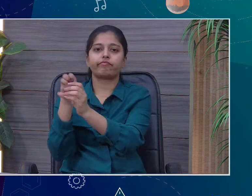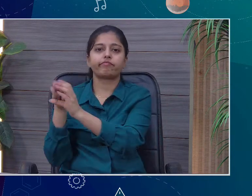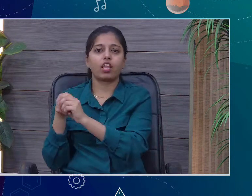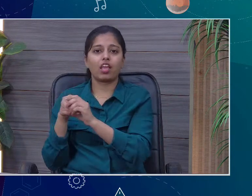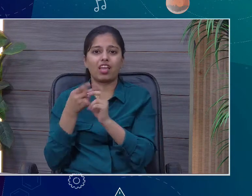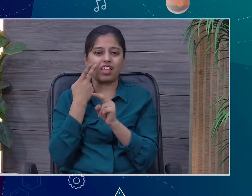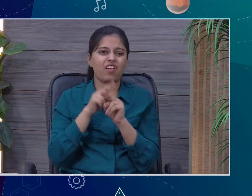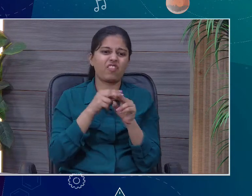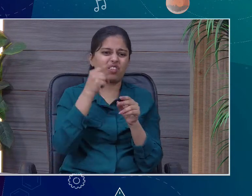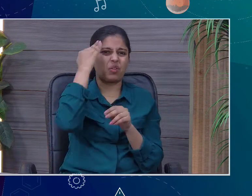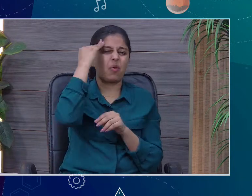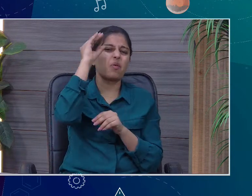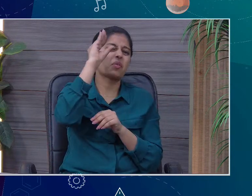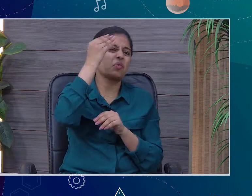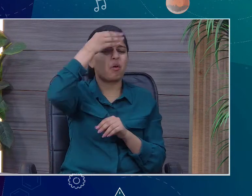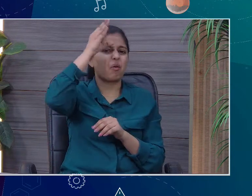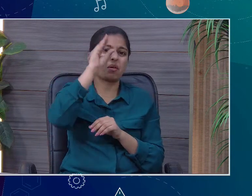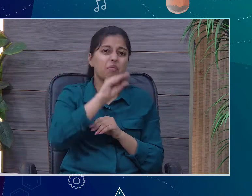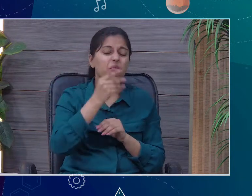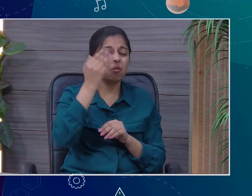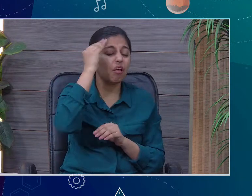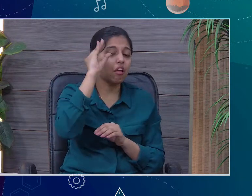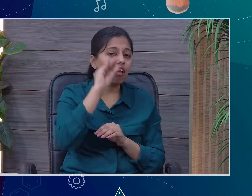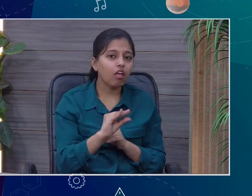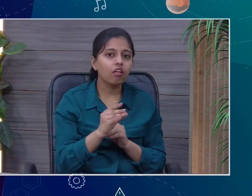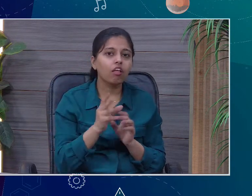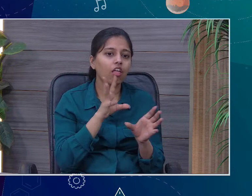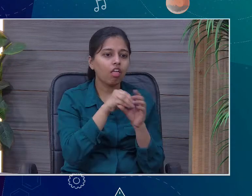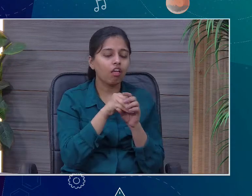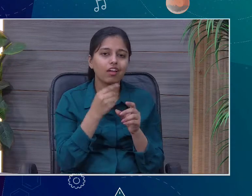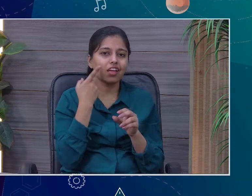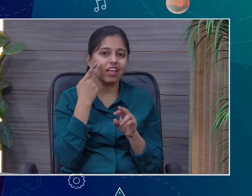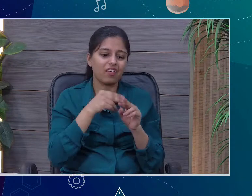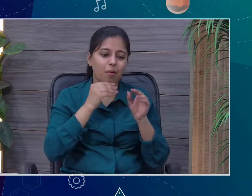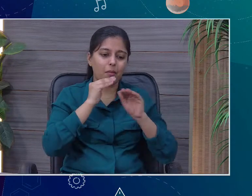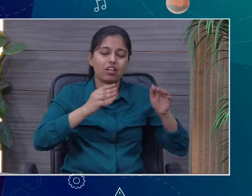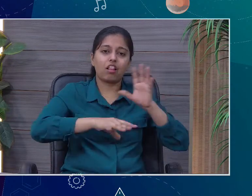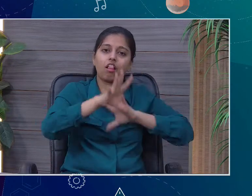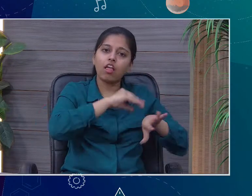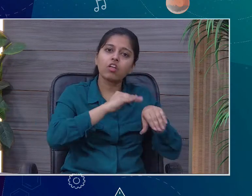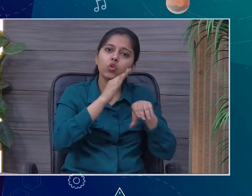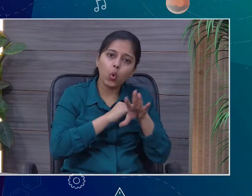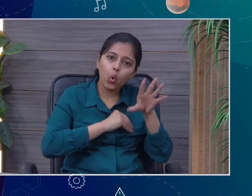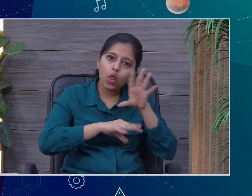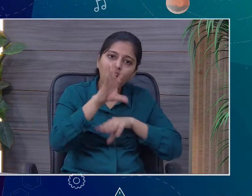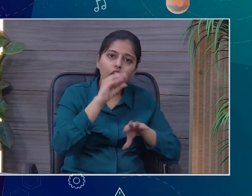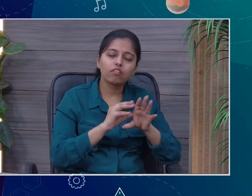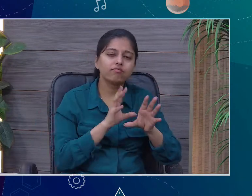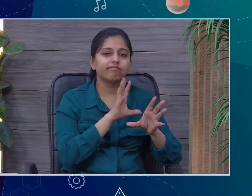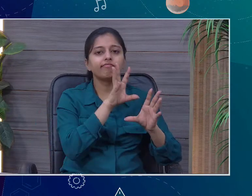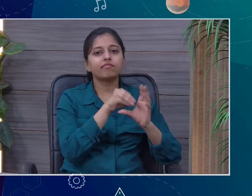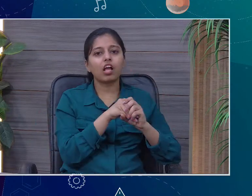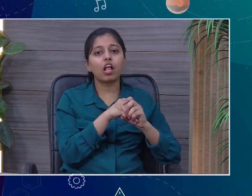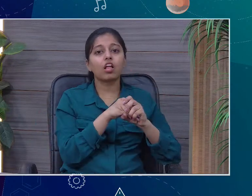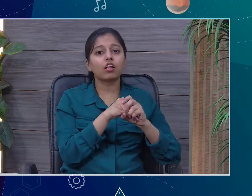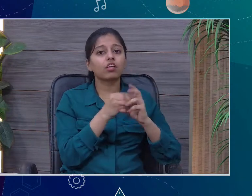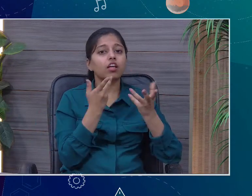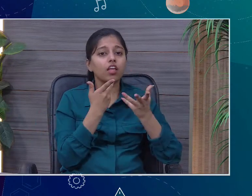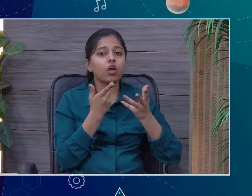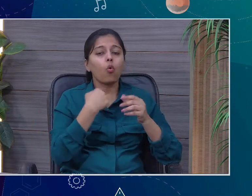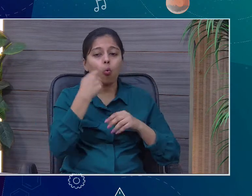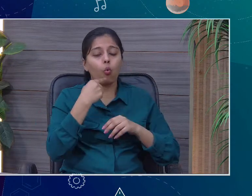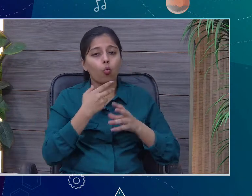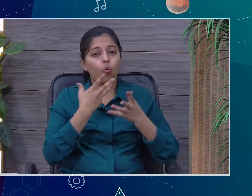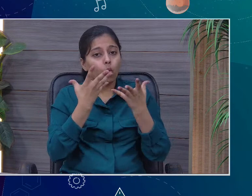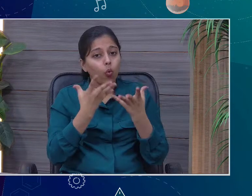नहीं कि जिसको थोड़ा कम नॉलेज है या नहीं, अभी वो खुद लर्निंग फेज में है, स्लो लर्नर है, तो दैट चाइल्ड इज ऑल्सो अ चाइल्ड विद